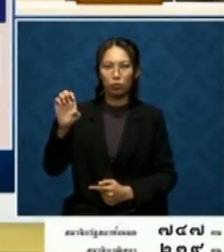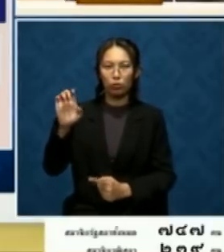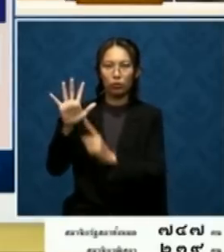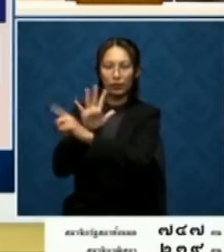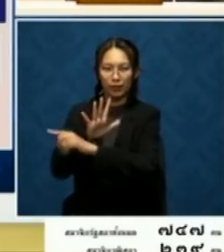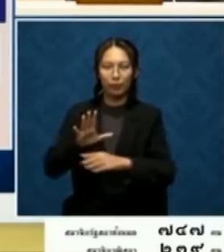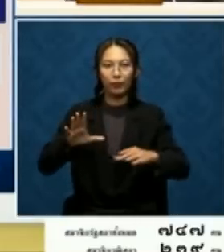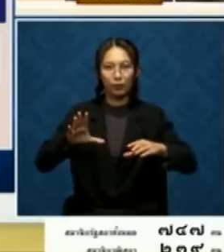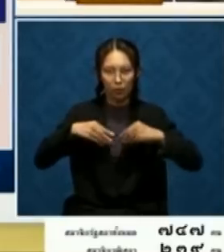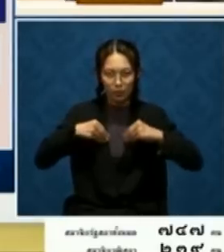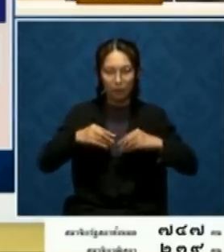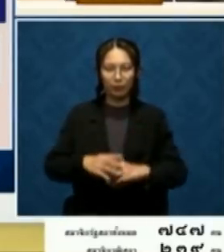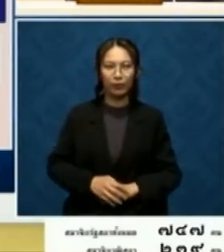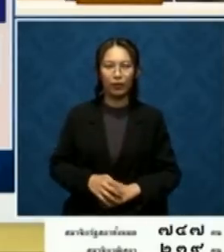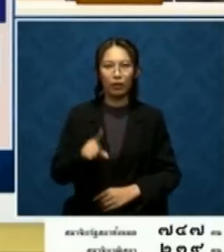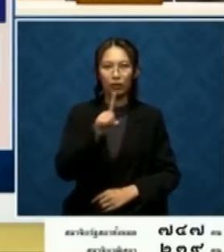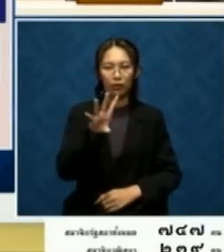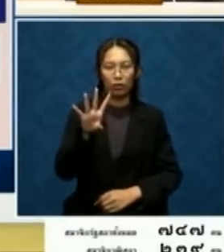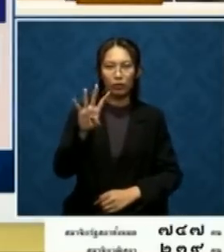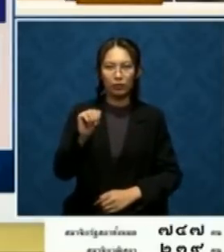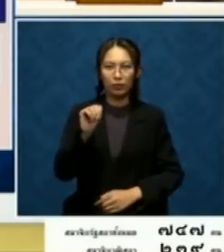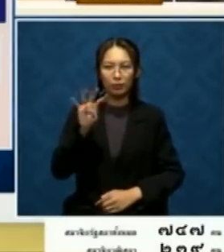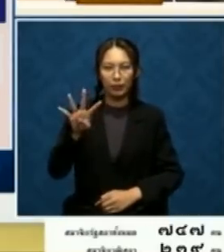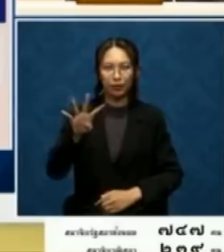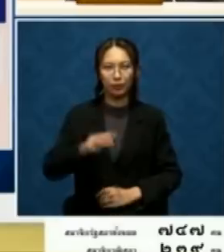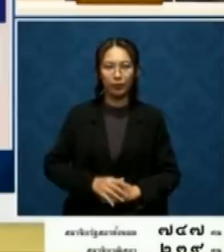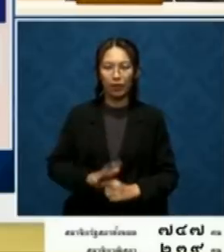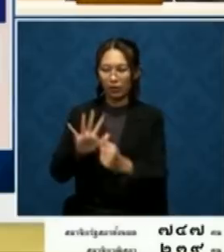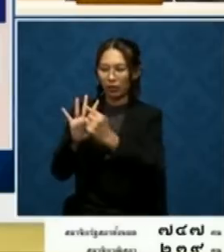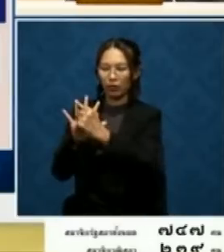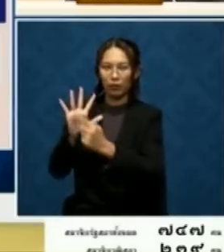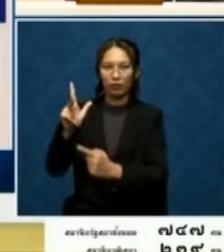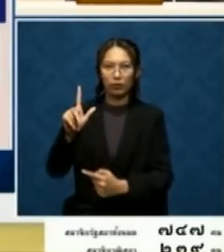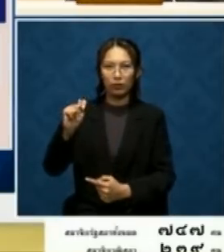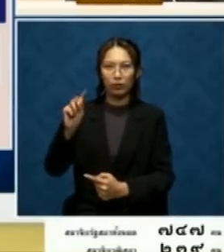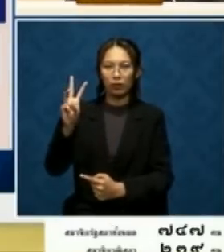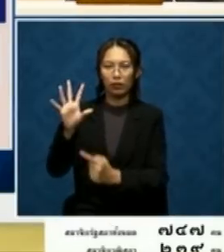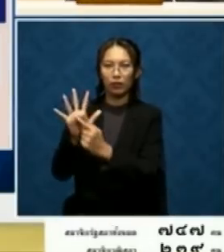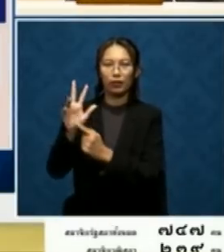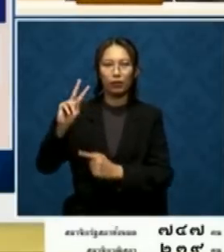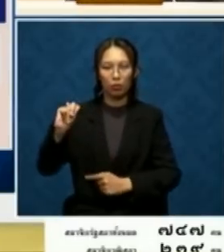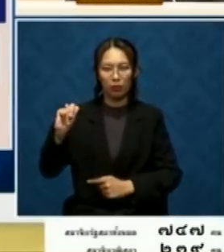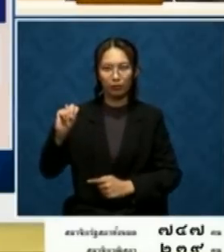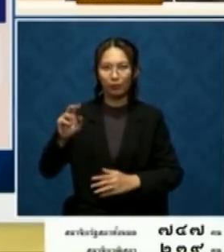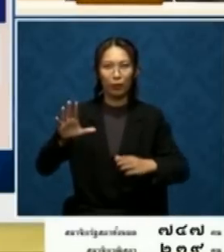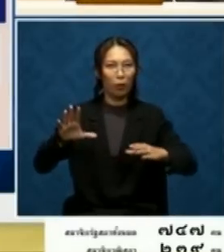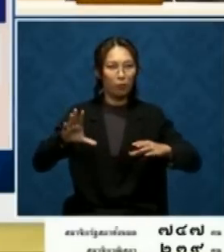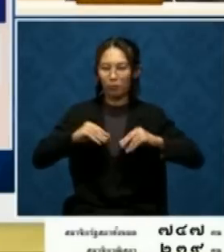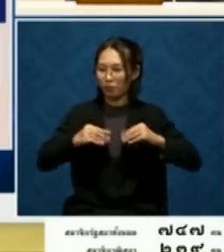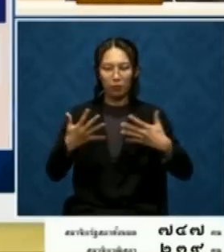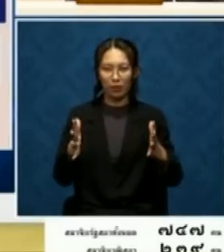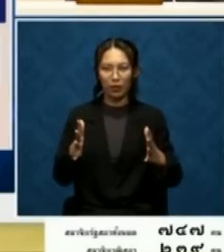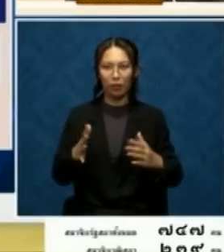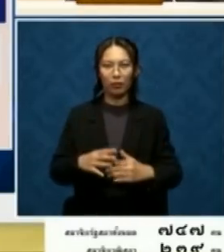กนี้ก็บีบพรรคเพื่อไทยด้วยดังนั้นโอกาสเพื่อไทยก็มีหนึ่งครั้งสำหรับคุณเศรษฐานะครับและเดียวกันก็ต้องเผชิญกับการเมือง